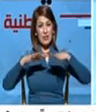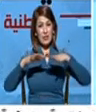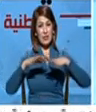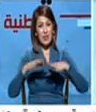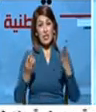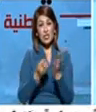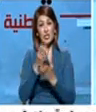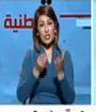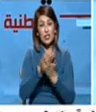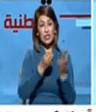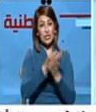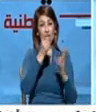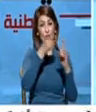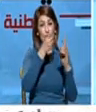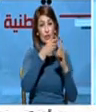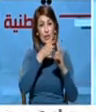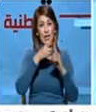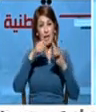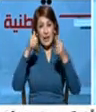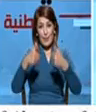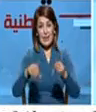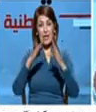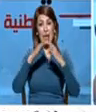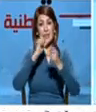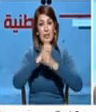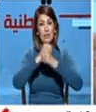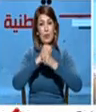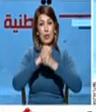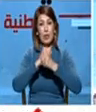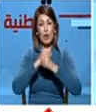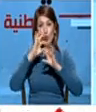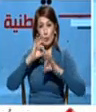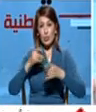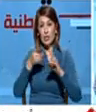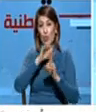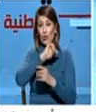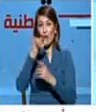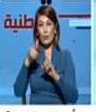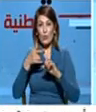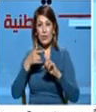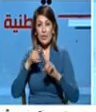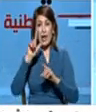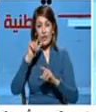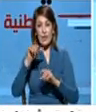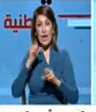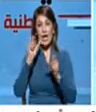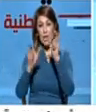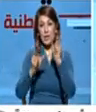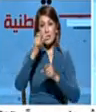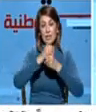تخص الناس اللي قاعده تحضر في البريد تحب ولا تكره ثمانيه قاعده قاعده تخدم